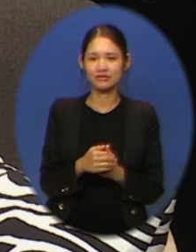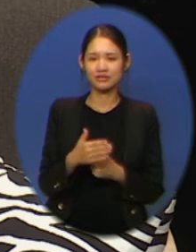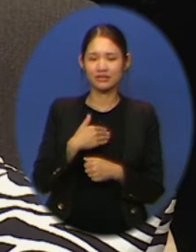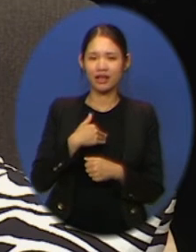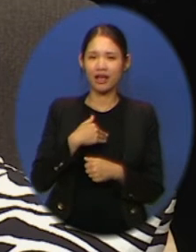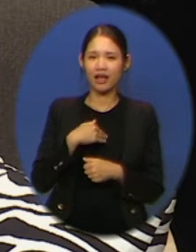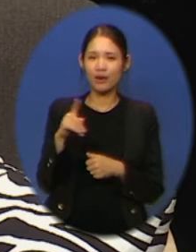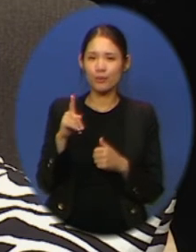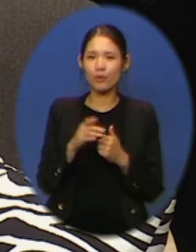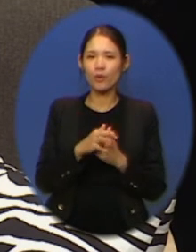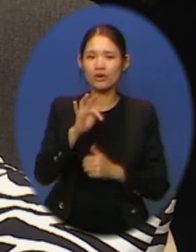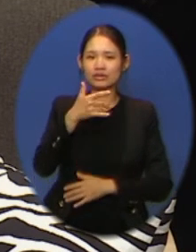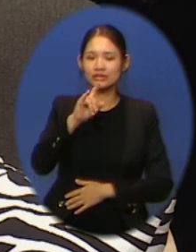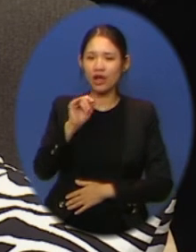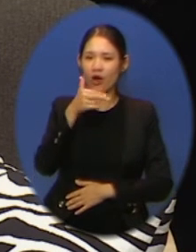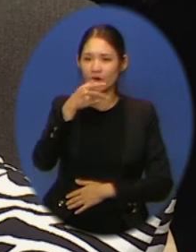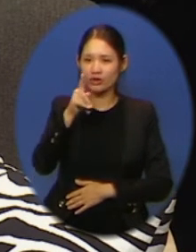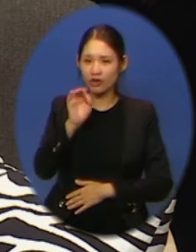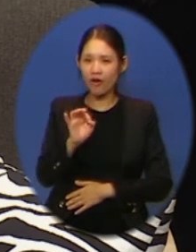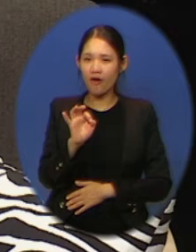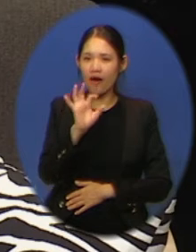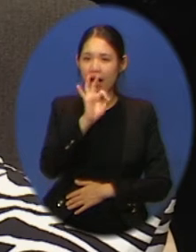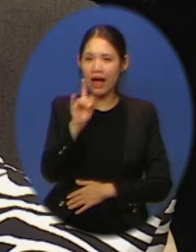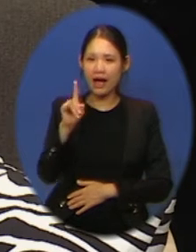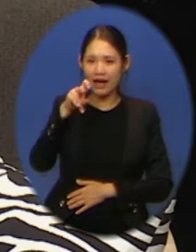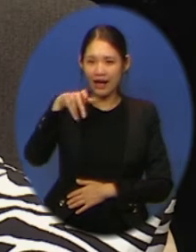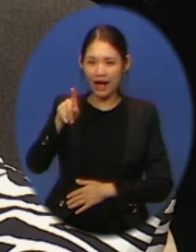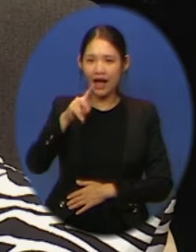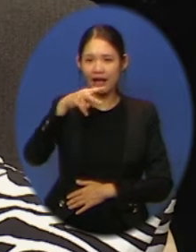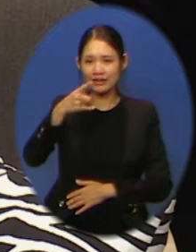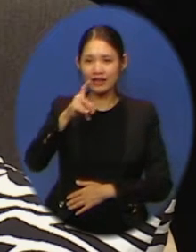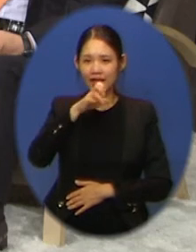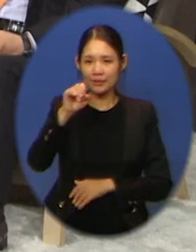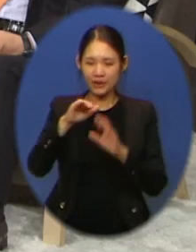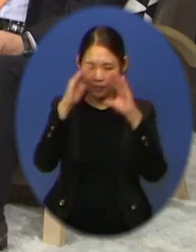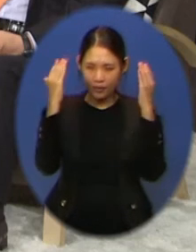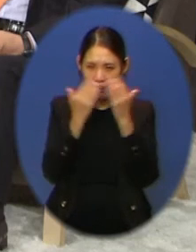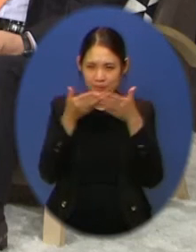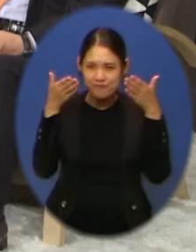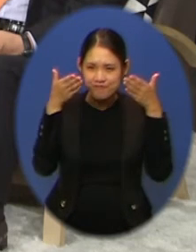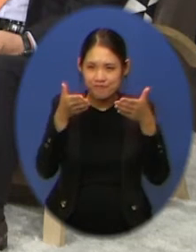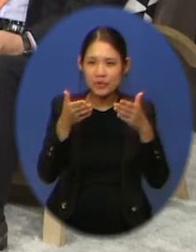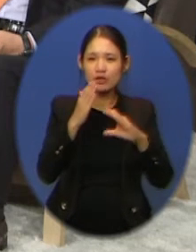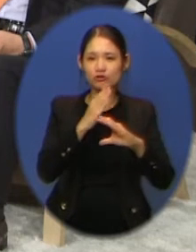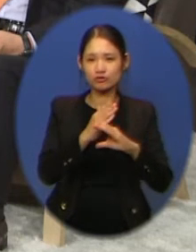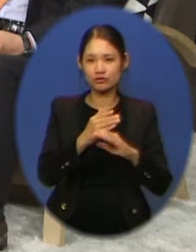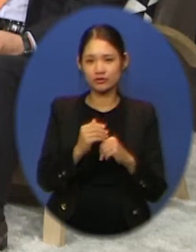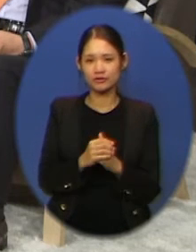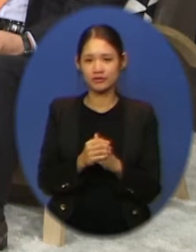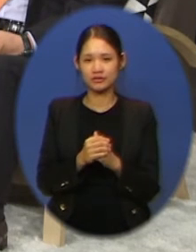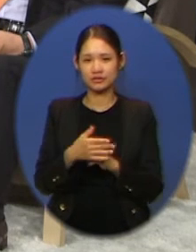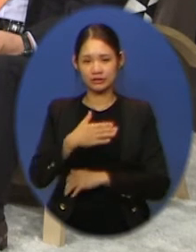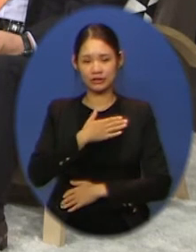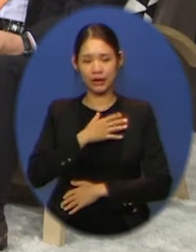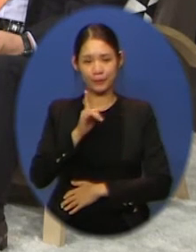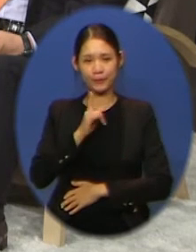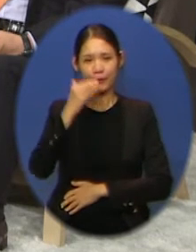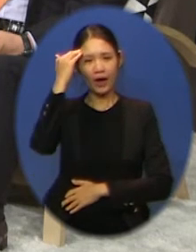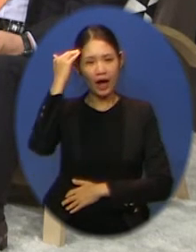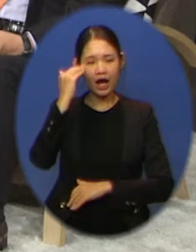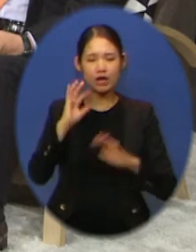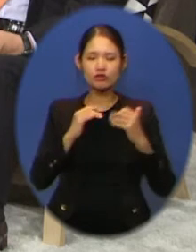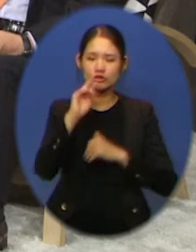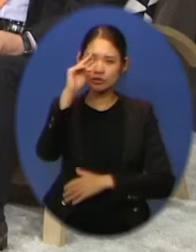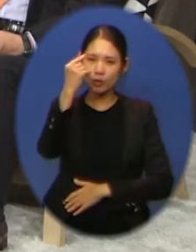제가 지금 그 정경 아카데미에 모든 걸 올인했습니다. 네. 그 제가 이걸 한국에